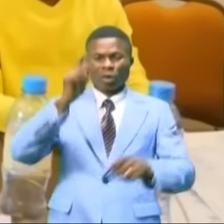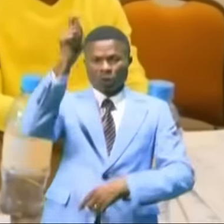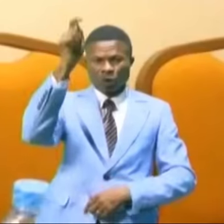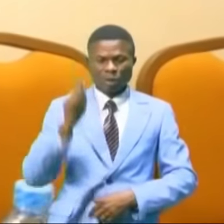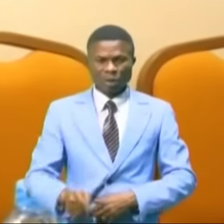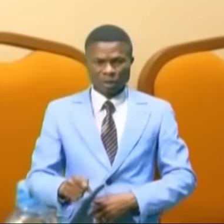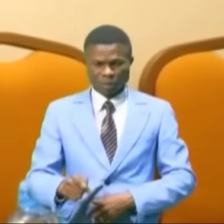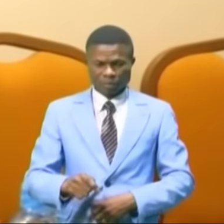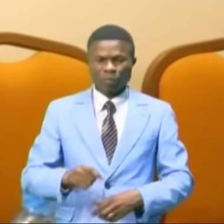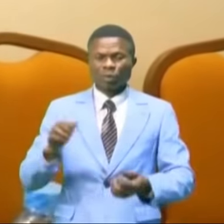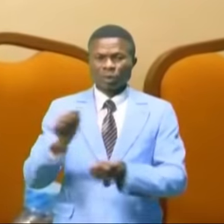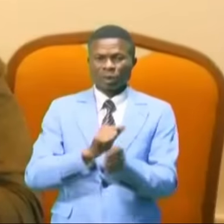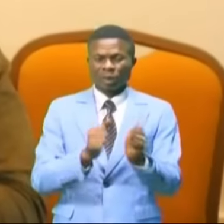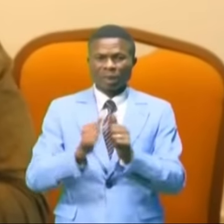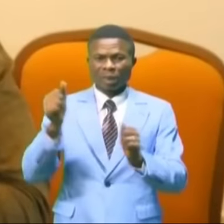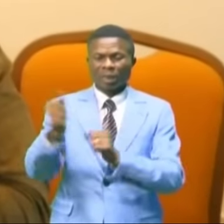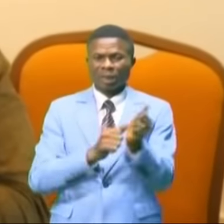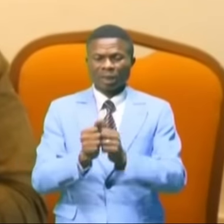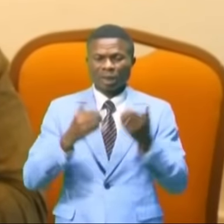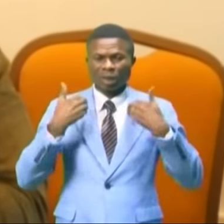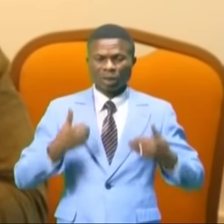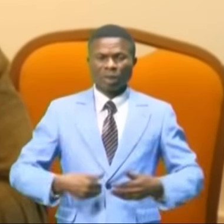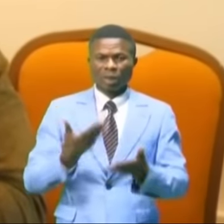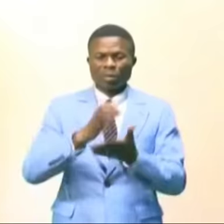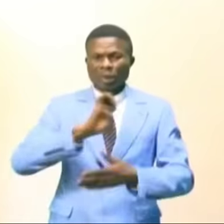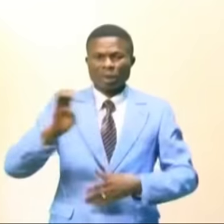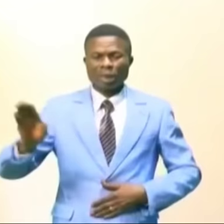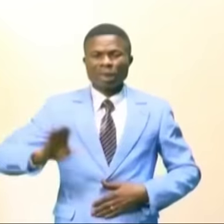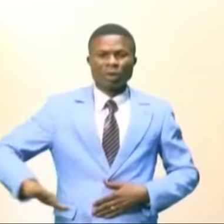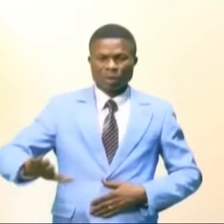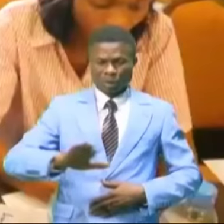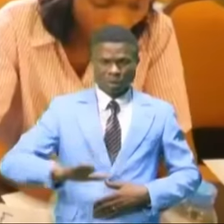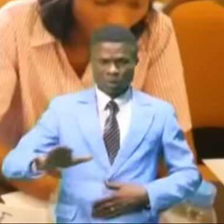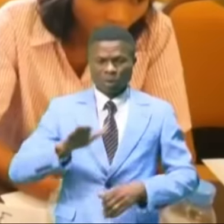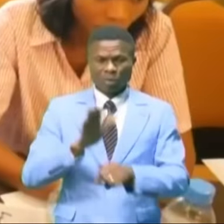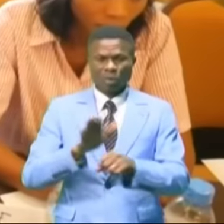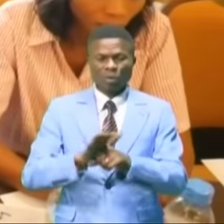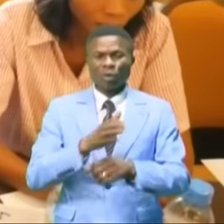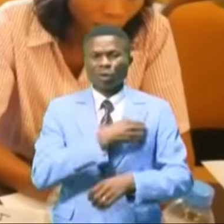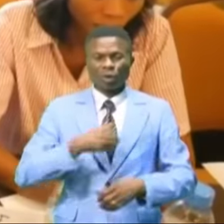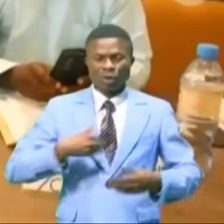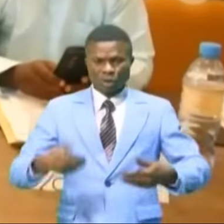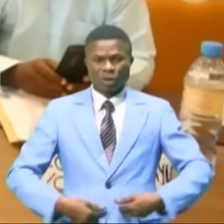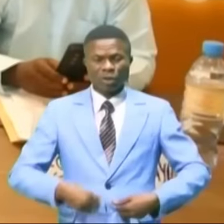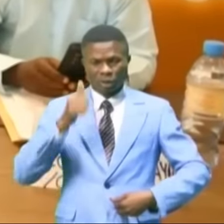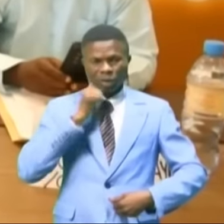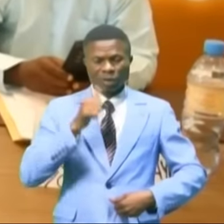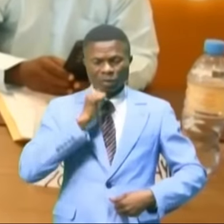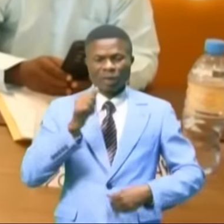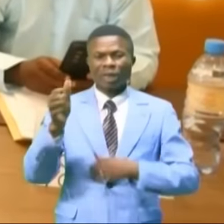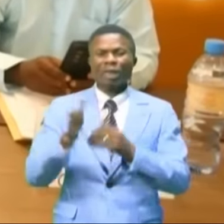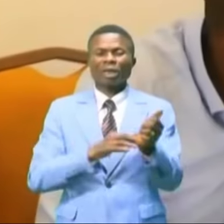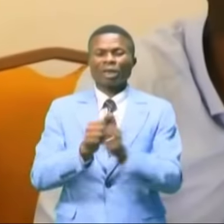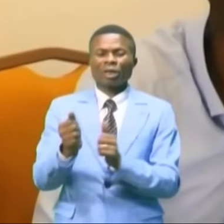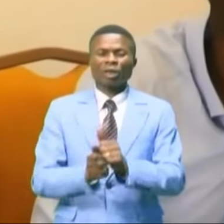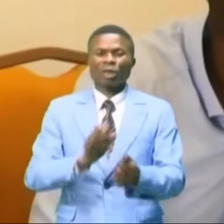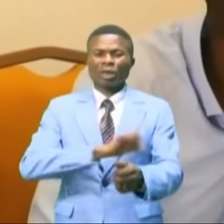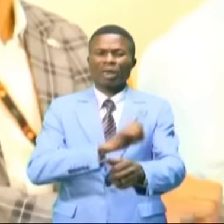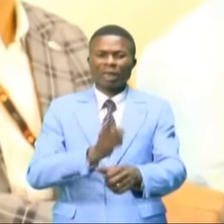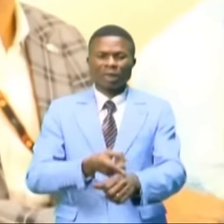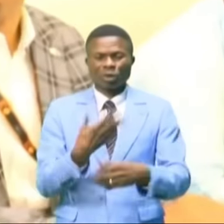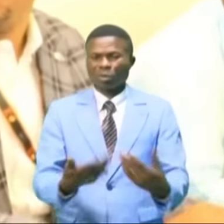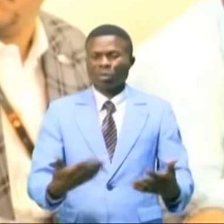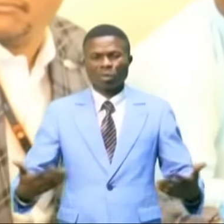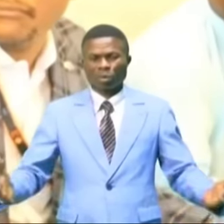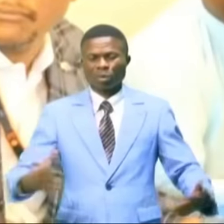occasionné l'effondrement du système sanitaire de la partie est du pays et bon nombre de femmes et jeunes filles sont exposées aux grossesses non désirées